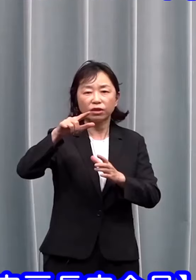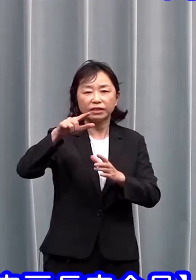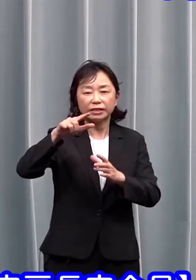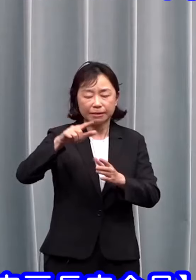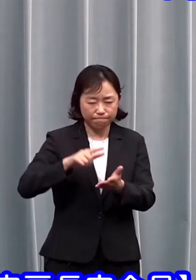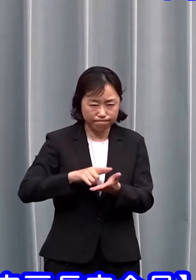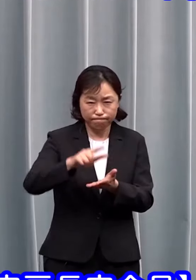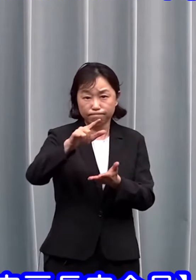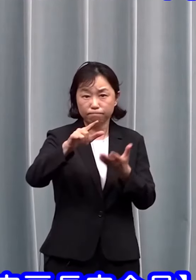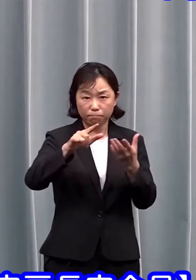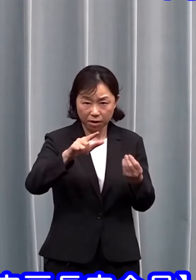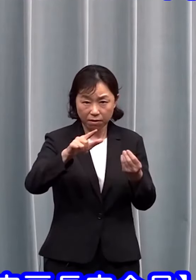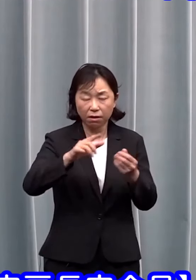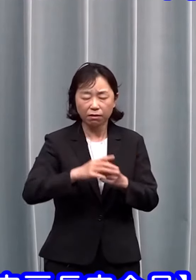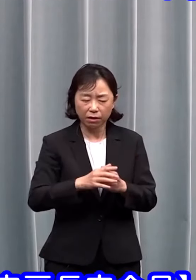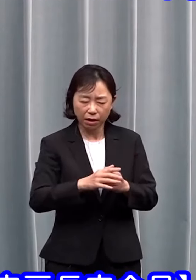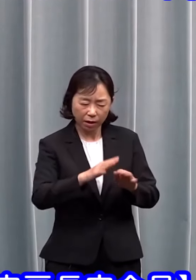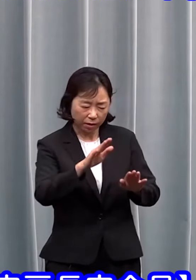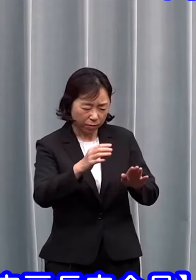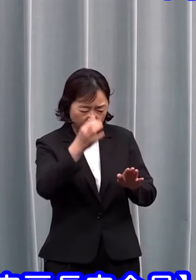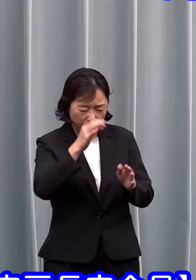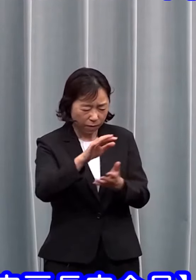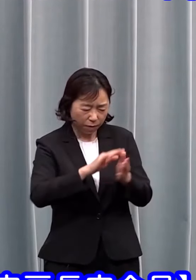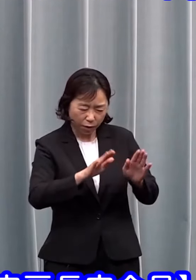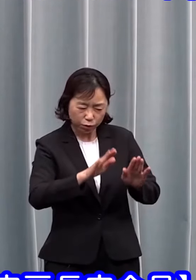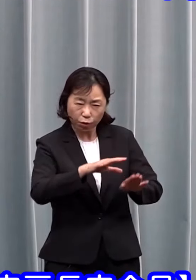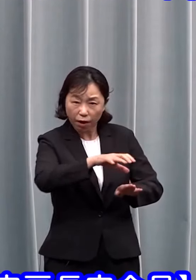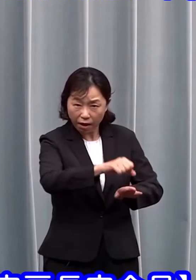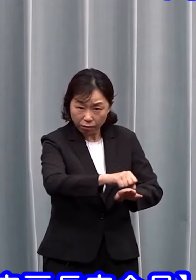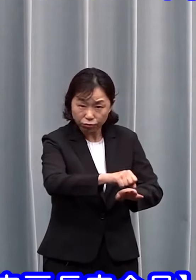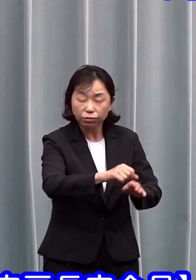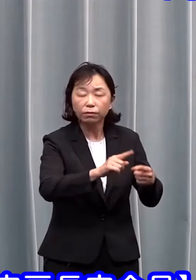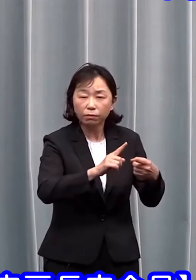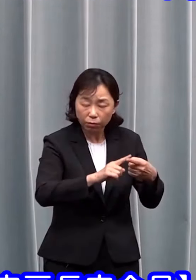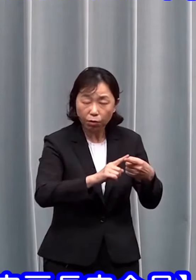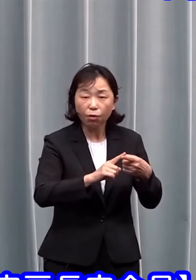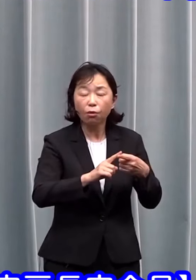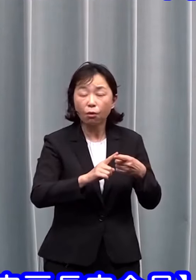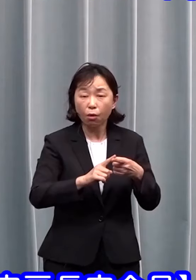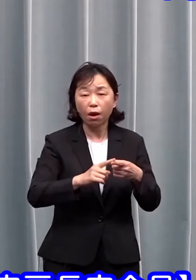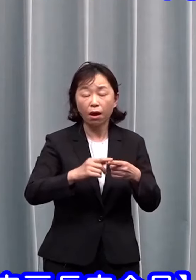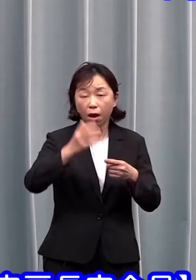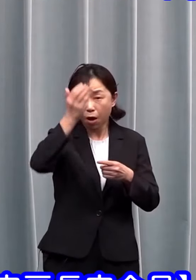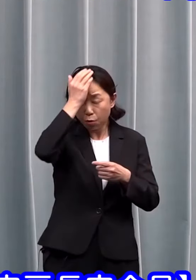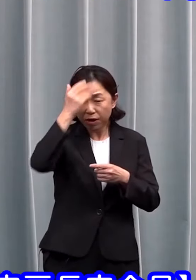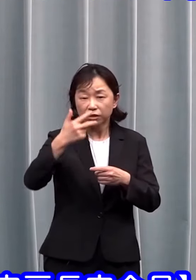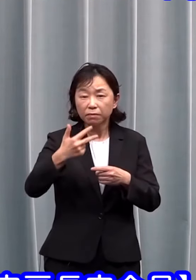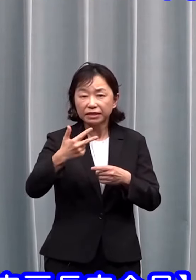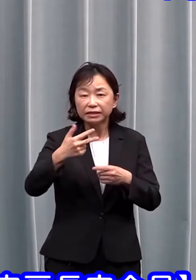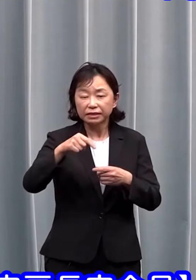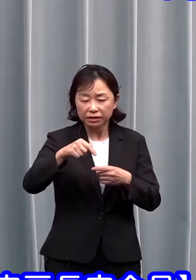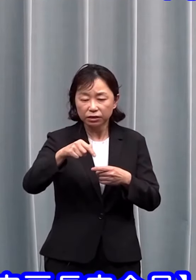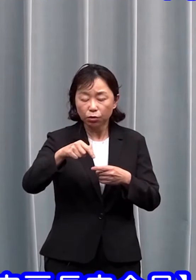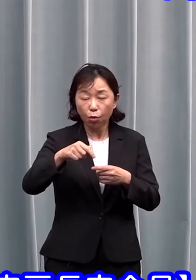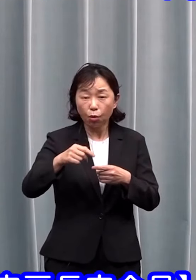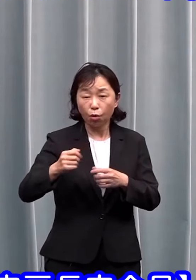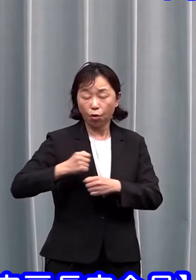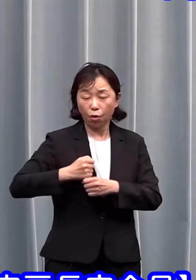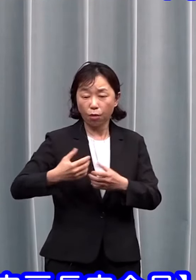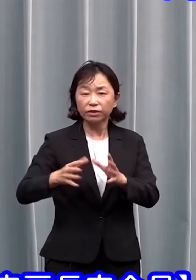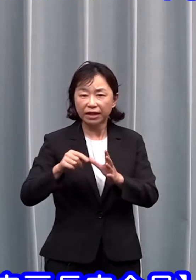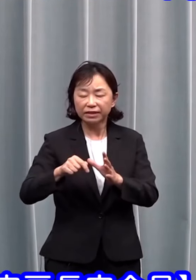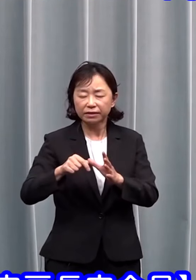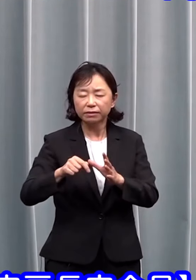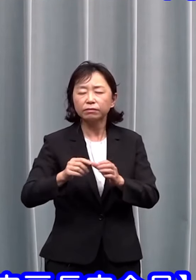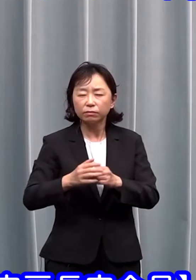させまして、被害状況を把握するとともに、輪島市に所在する部隊は、発災後1時間で被災